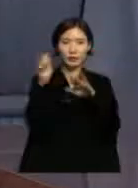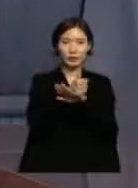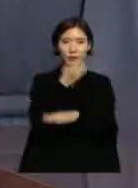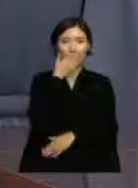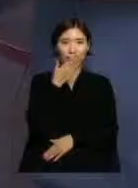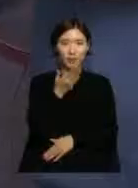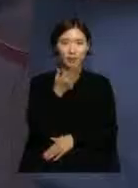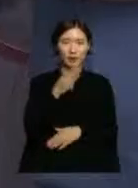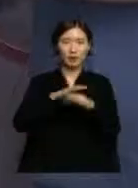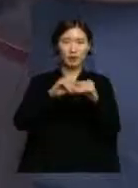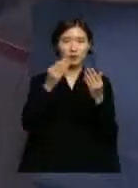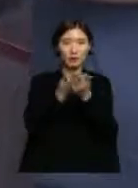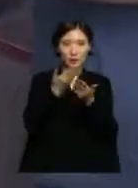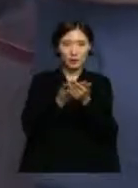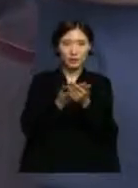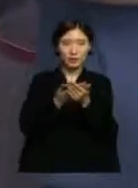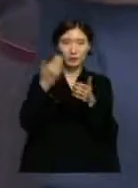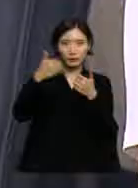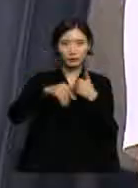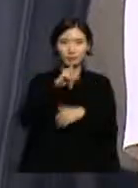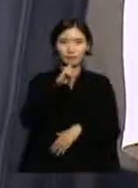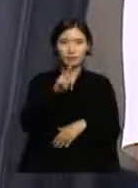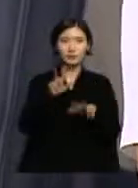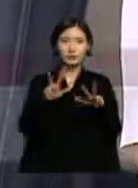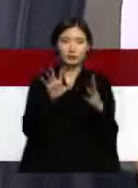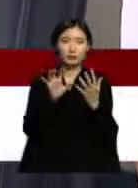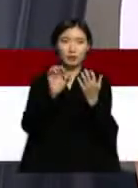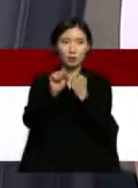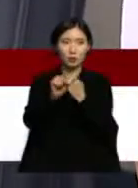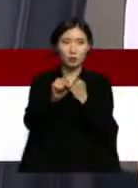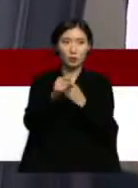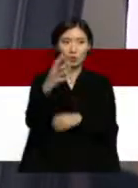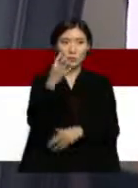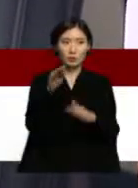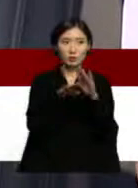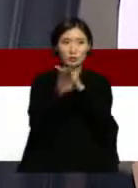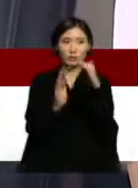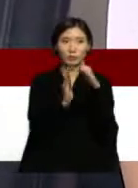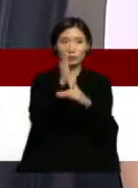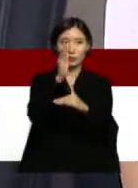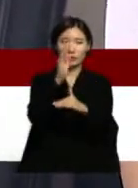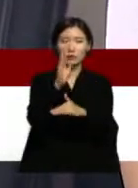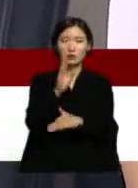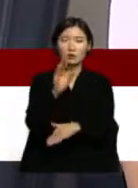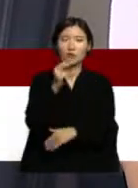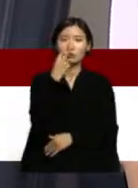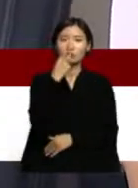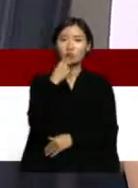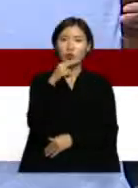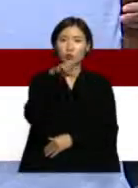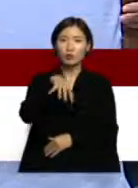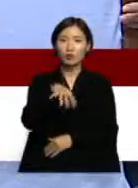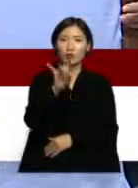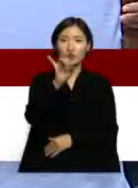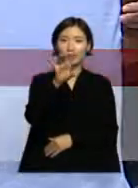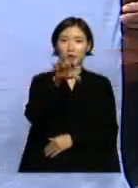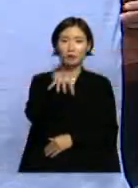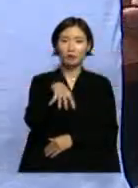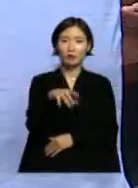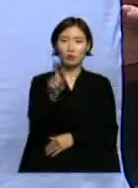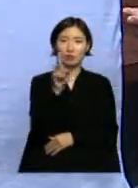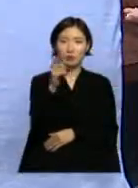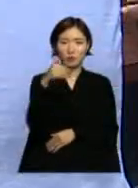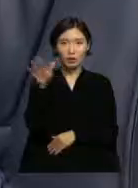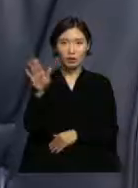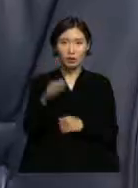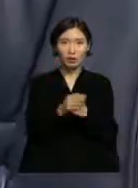있게 조치해달라는 것입니다. 지금 당장 그 4천 세대가 넘는데 유치원 딸랑 그거 하는데 그럼 우리 어디 가야 돼요? 난감한